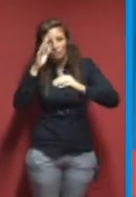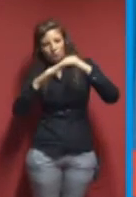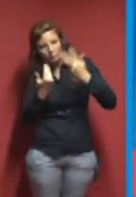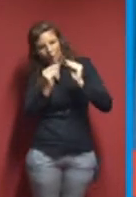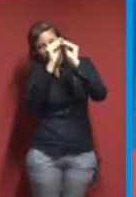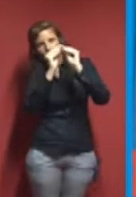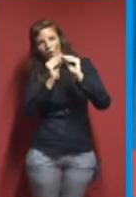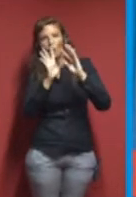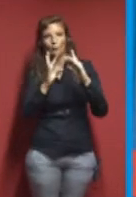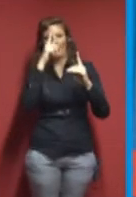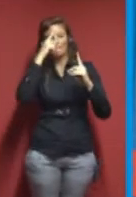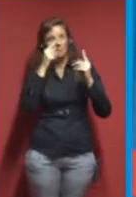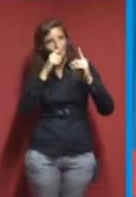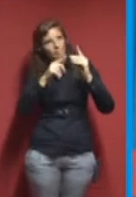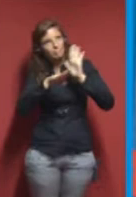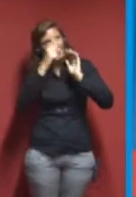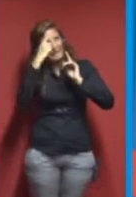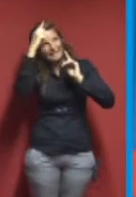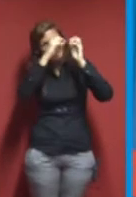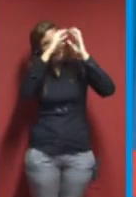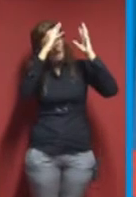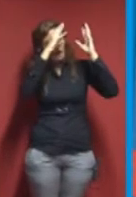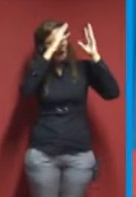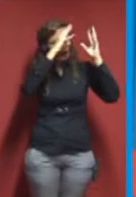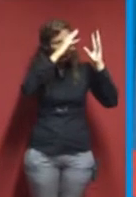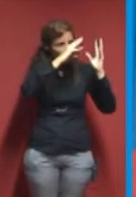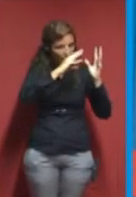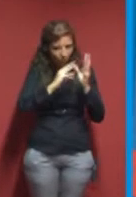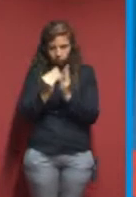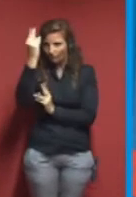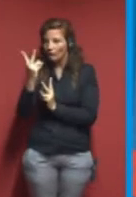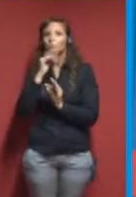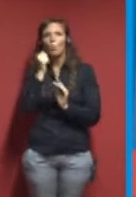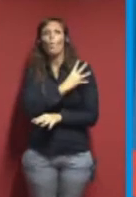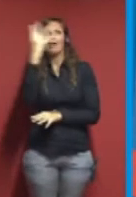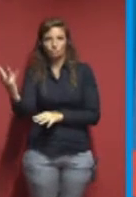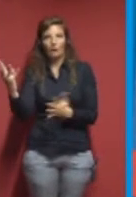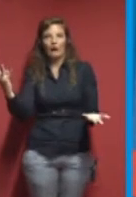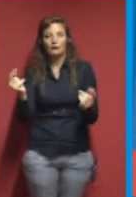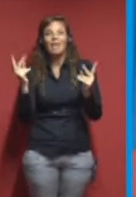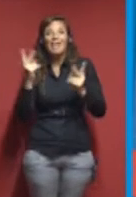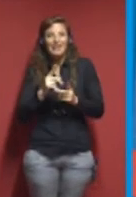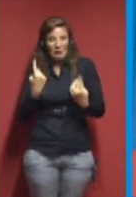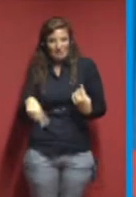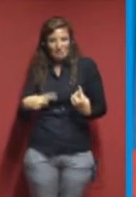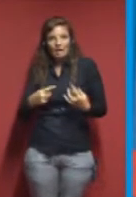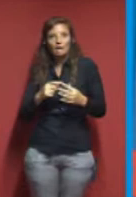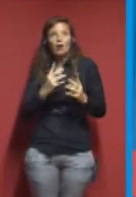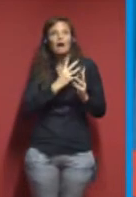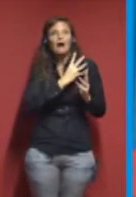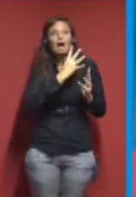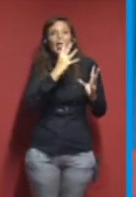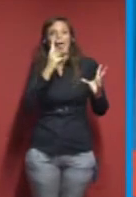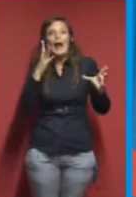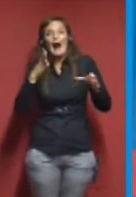lo scaffale invece in questo caso abbiamo praticamente raccorciato moltissimo la filiera